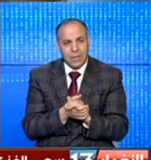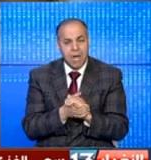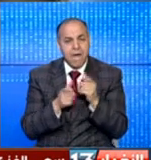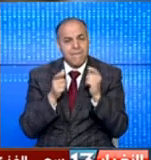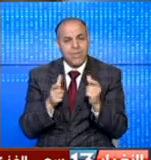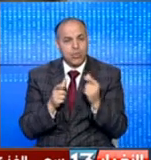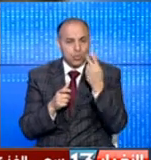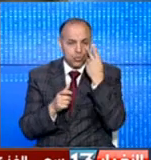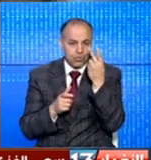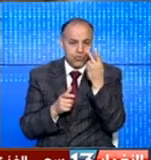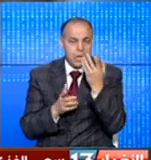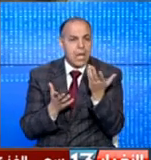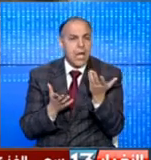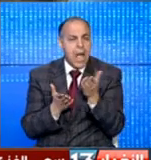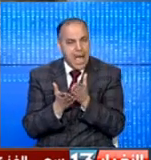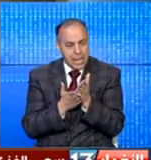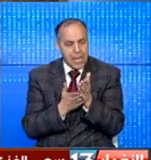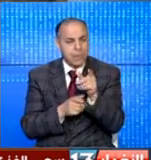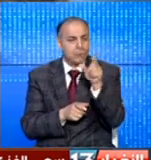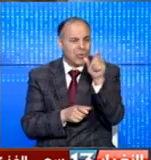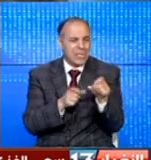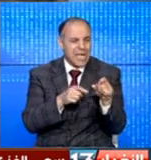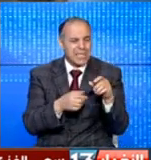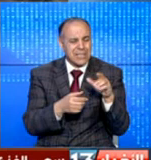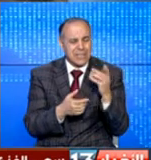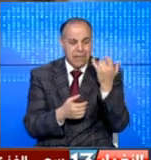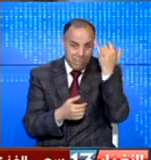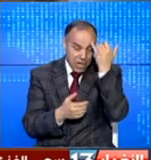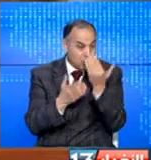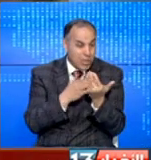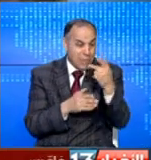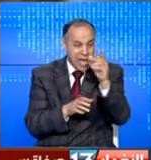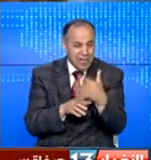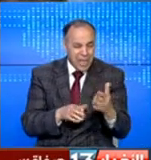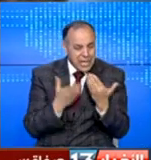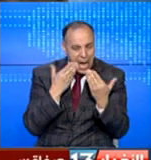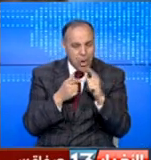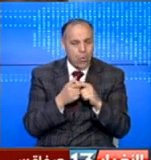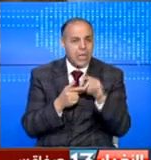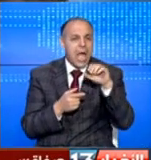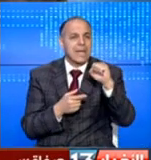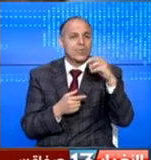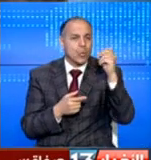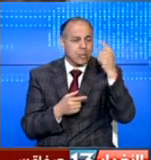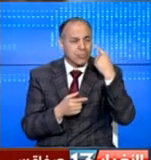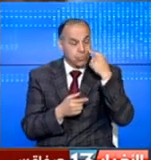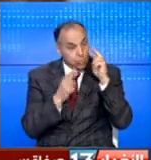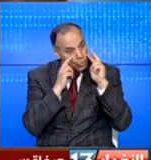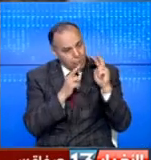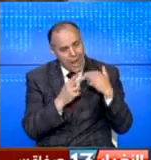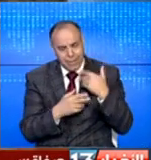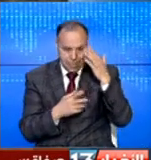فرصة باش نطلعوا على حقيقتها، على وضعيتهم، على رؤيتهم الجديدة، والمهم برشا هي هذيك النظرة الجديدة اللي